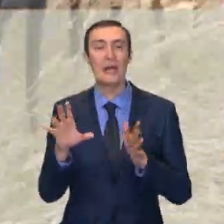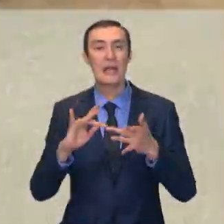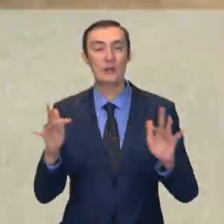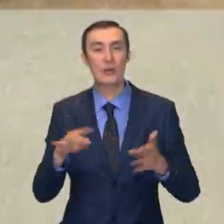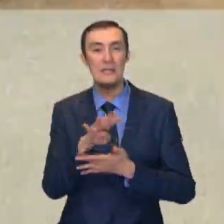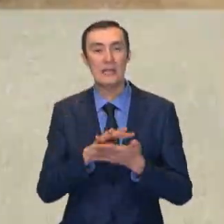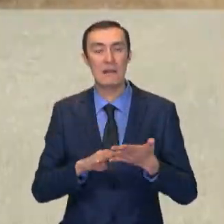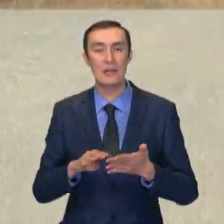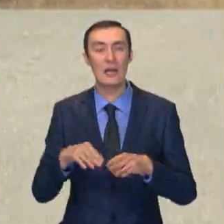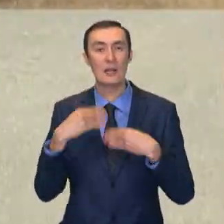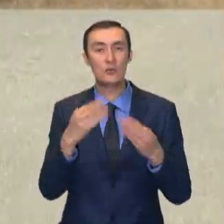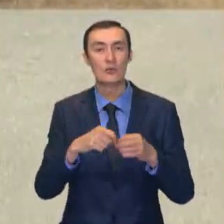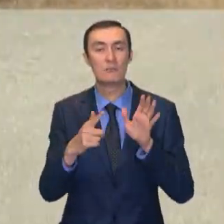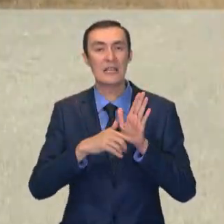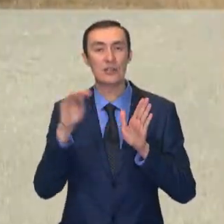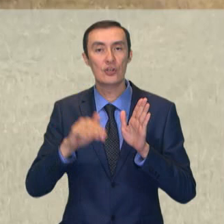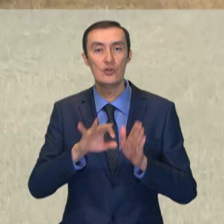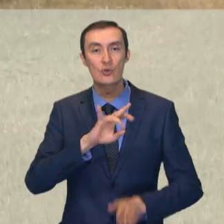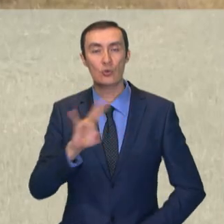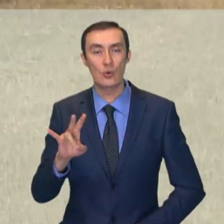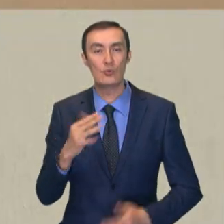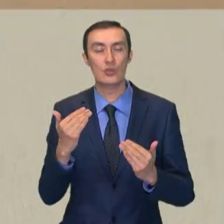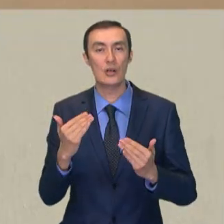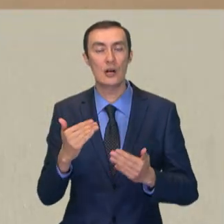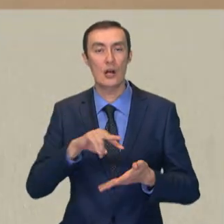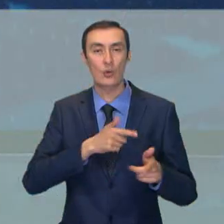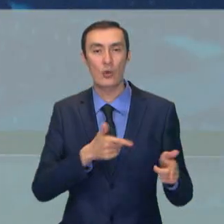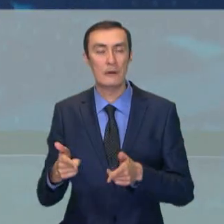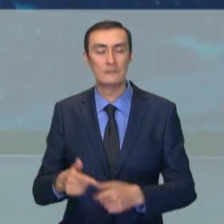на отгрузку почти 17 тысяч тонн горючего уже собраны.